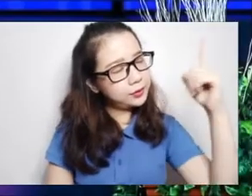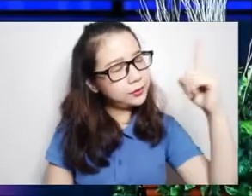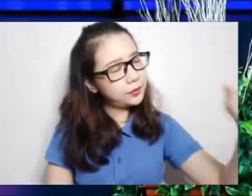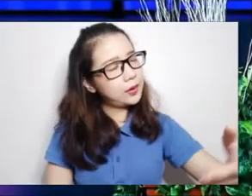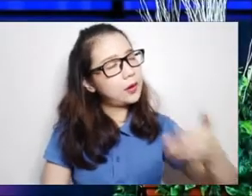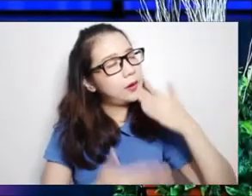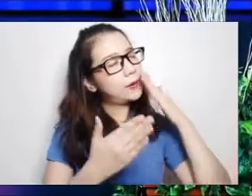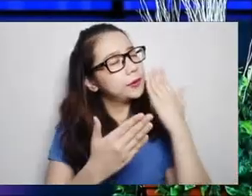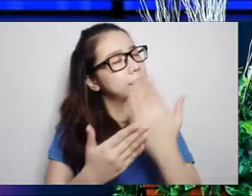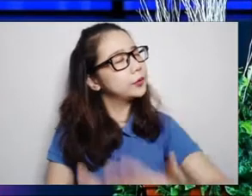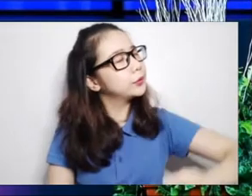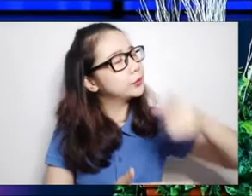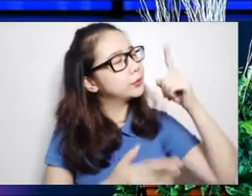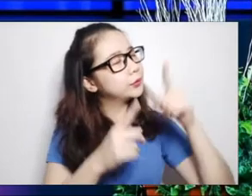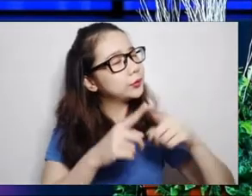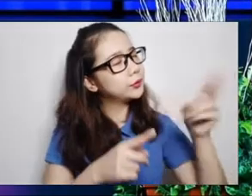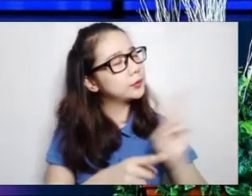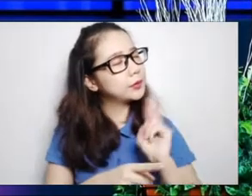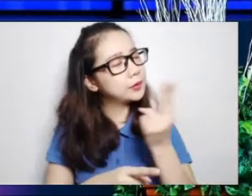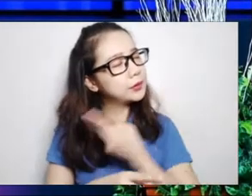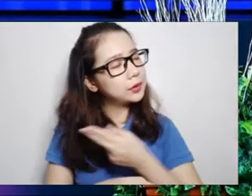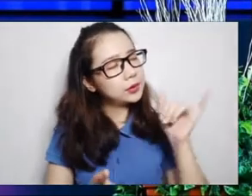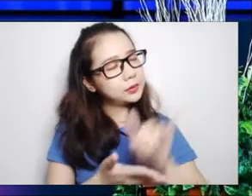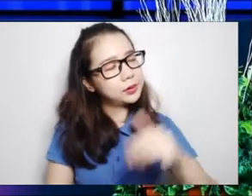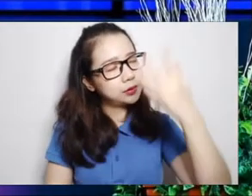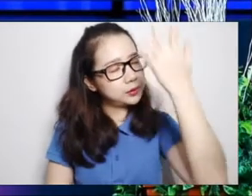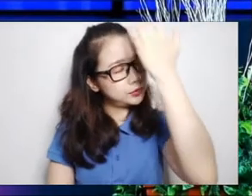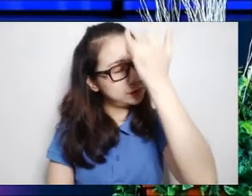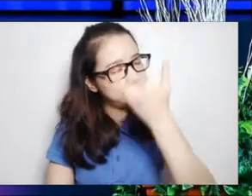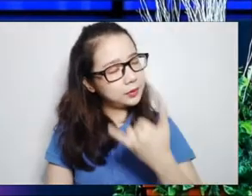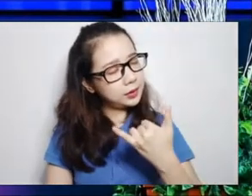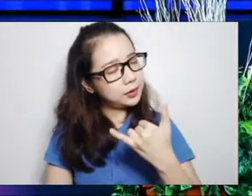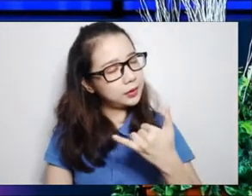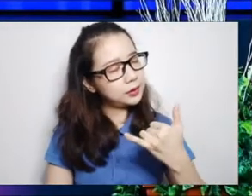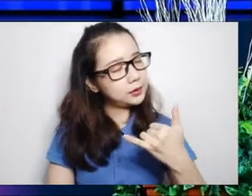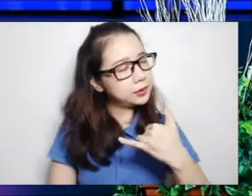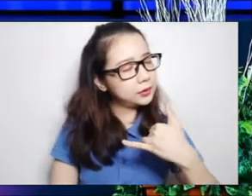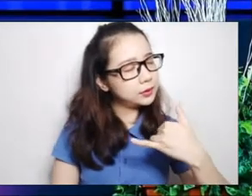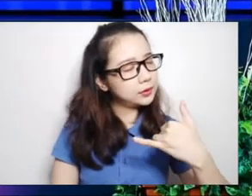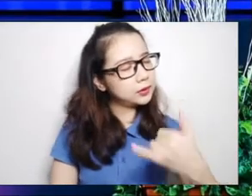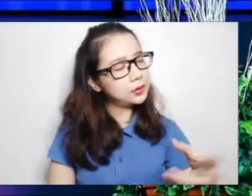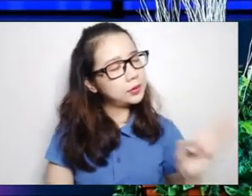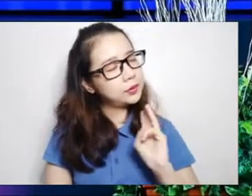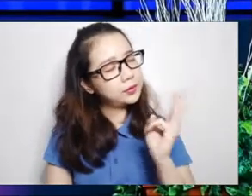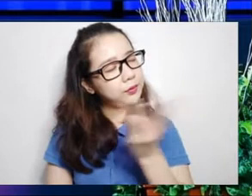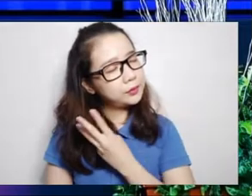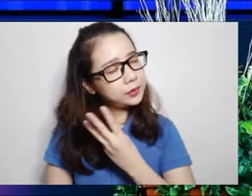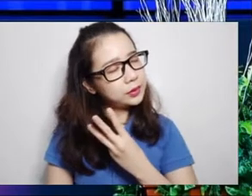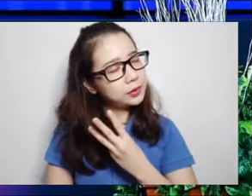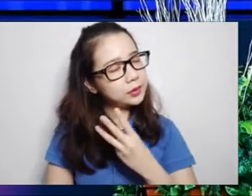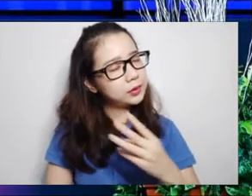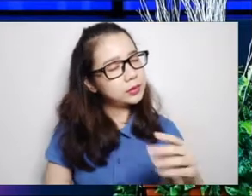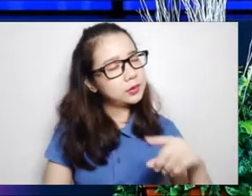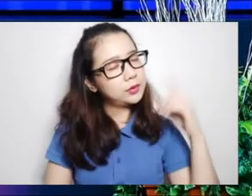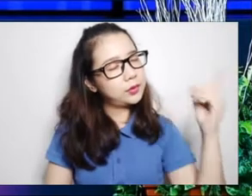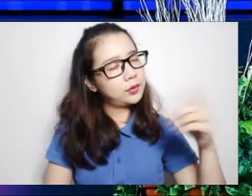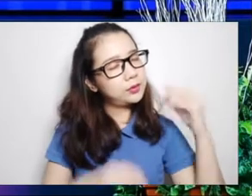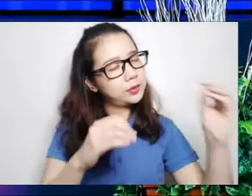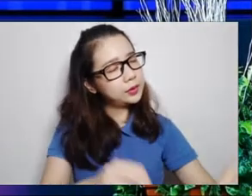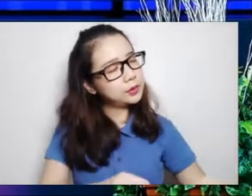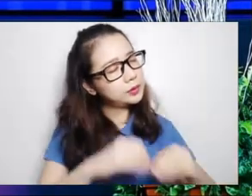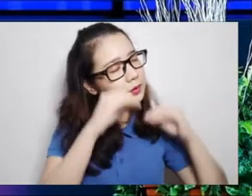pagkakataon at sa lahat ng panahon, ikaw ay mabuti sa amin. O kaya nga po, aming dakilang Diyos,